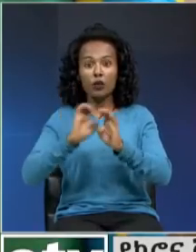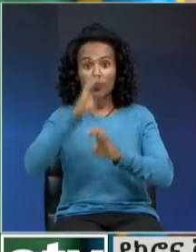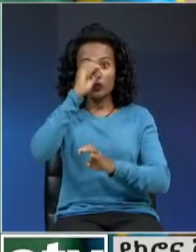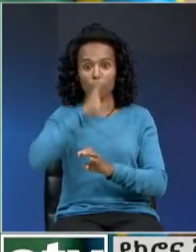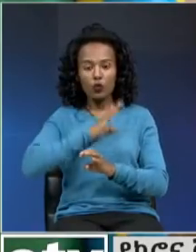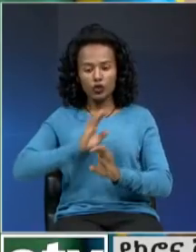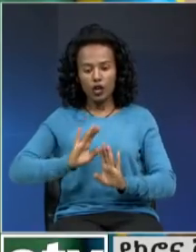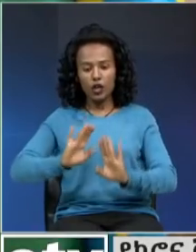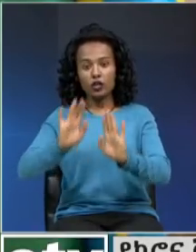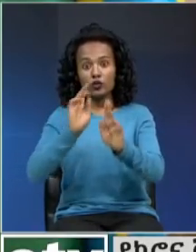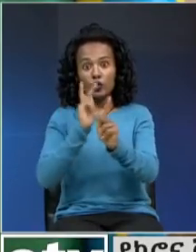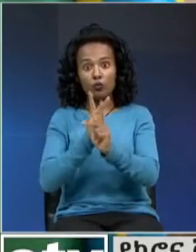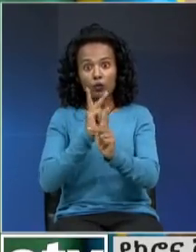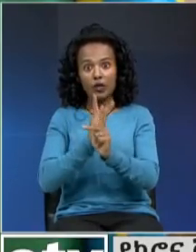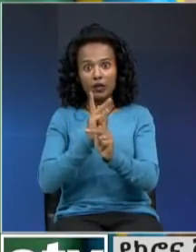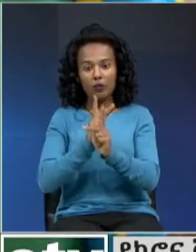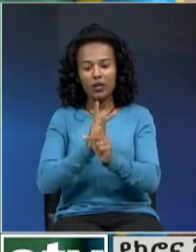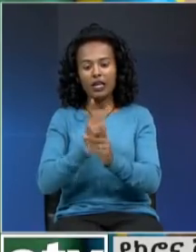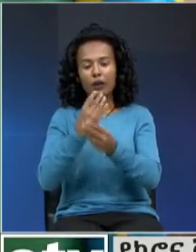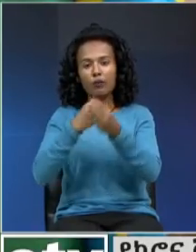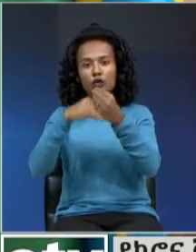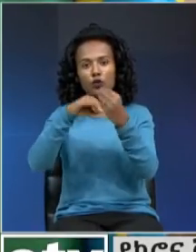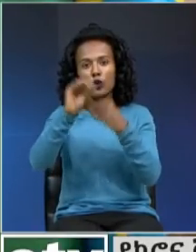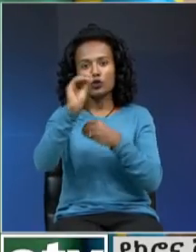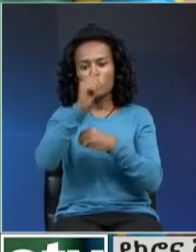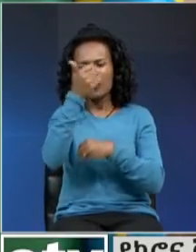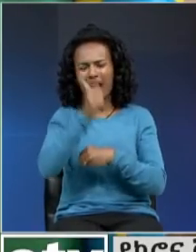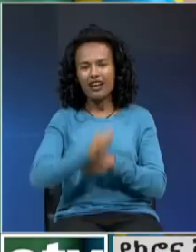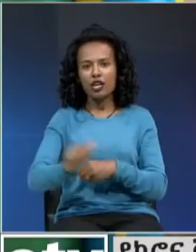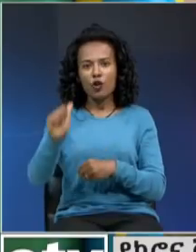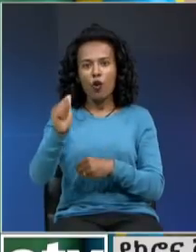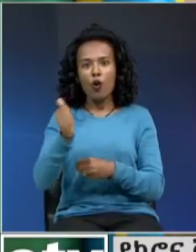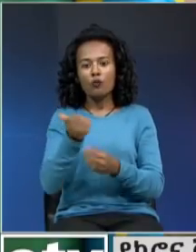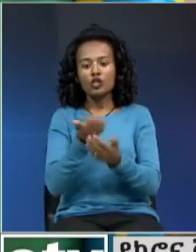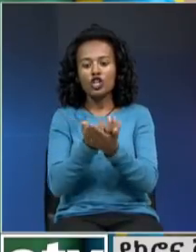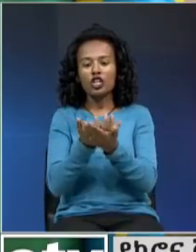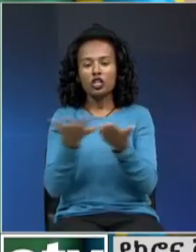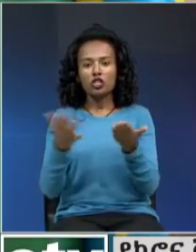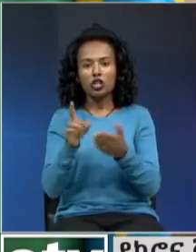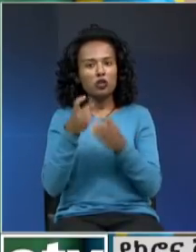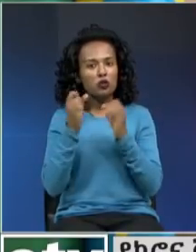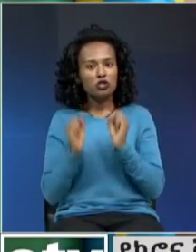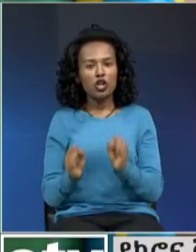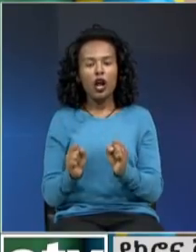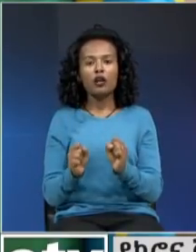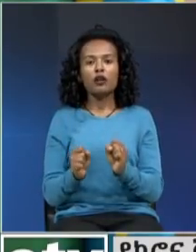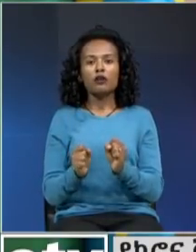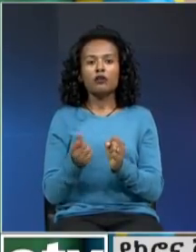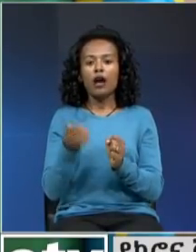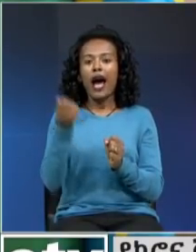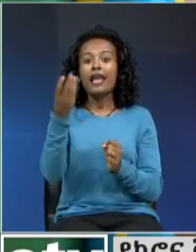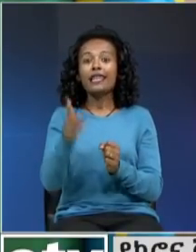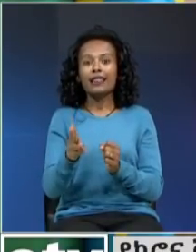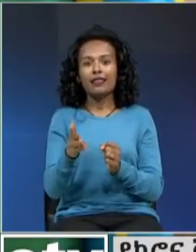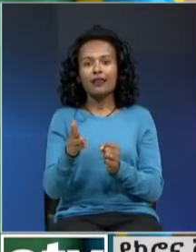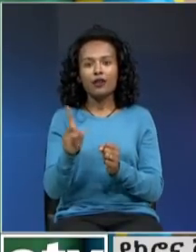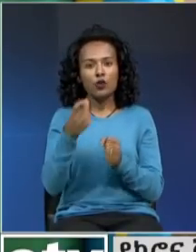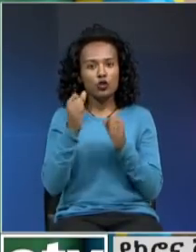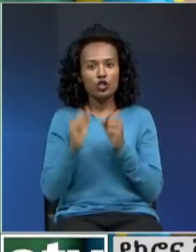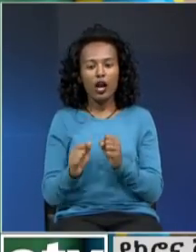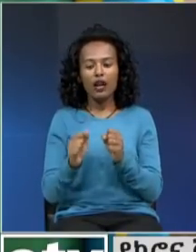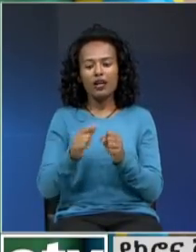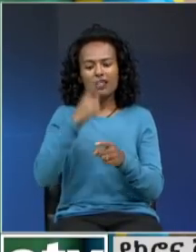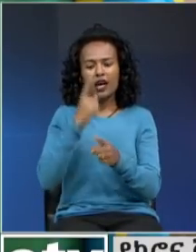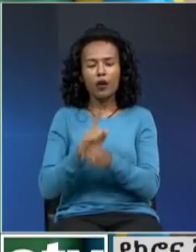ሰዎች ራሳቸውን በመጠበቅ የሚሸጧቸውን ማንኛውም ሸቀጣሸቀጦች ሊሆኑ ይችላሉ፣ አትክልቶች ሊሆኑ ይችላሉ፣ ተገቢ